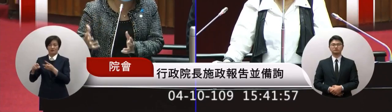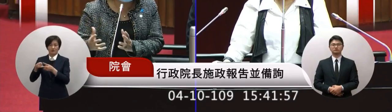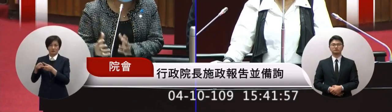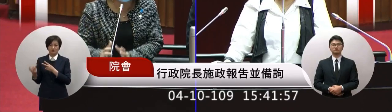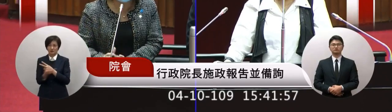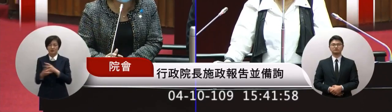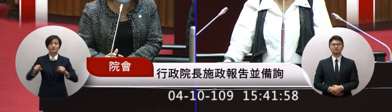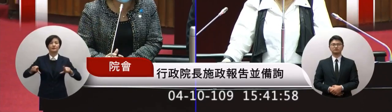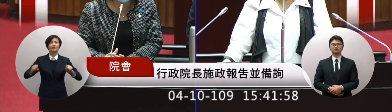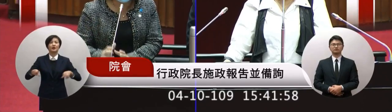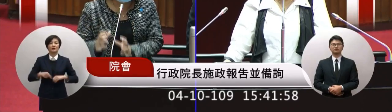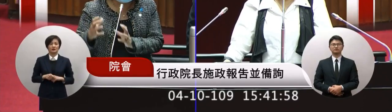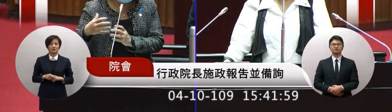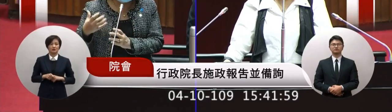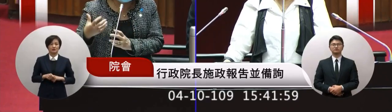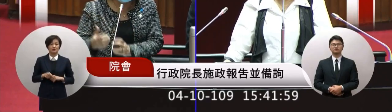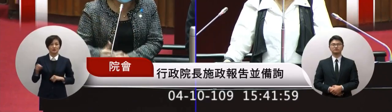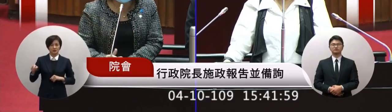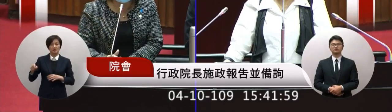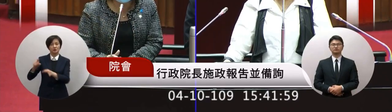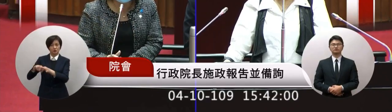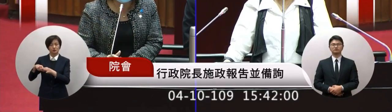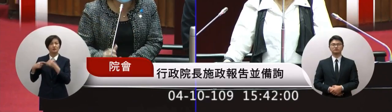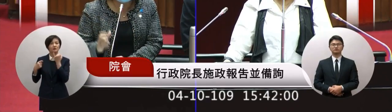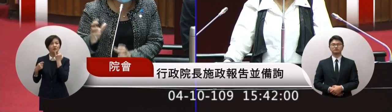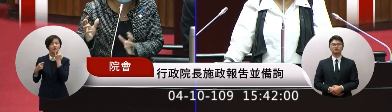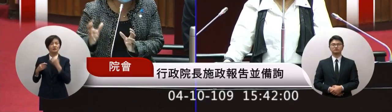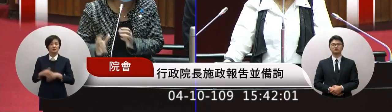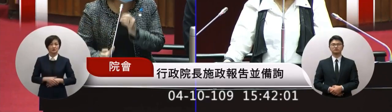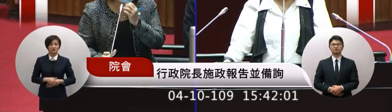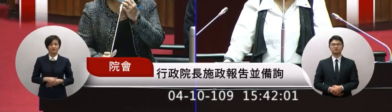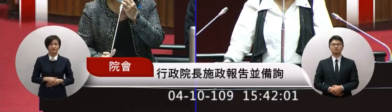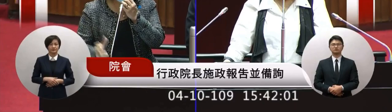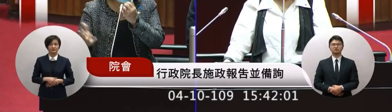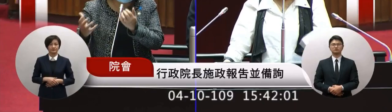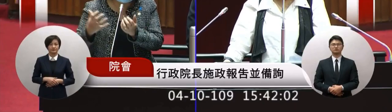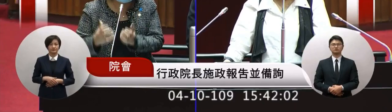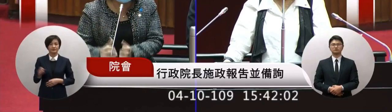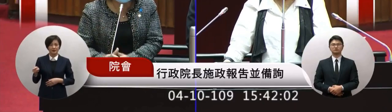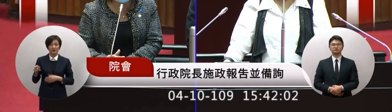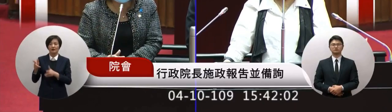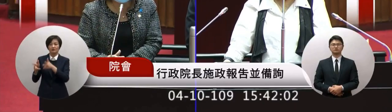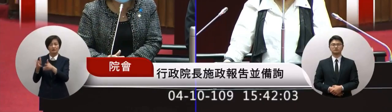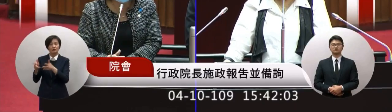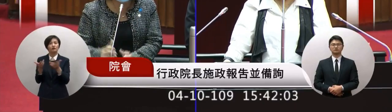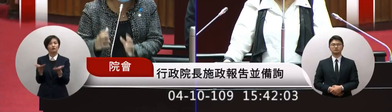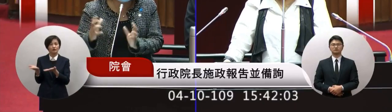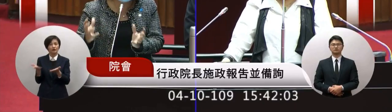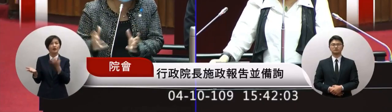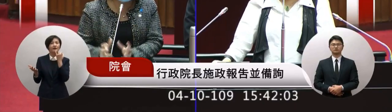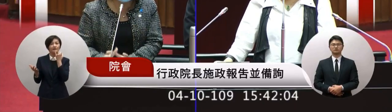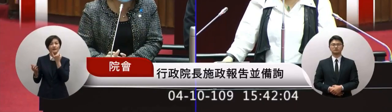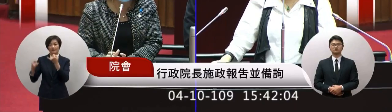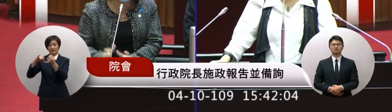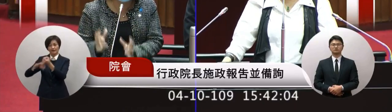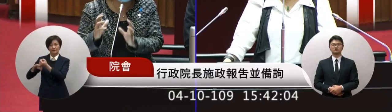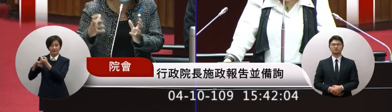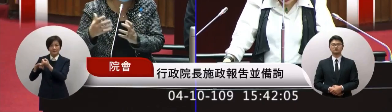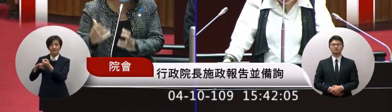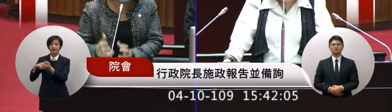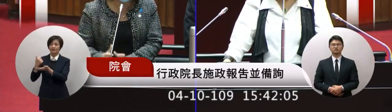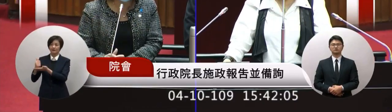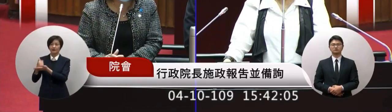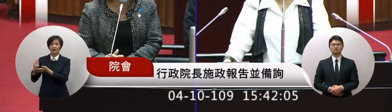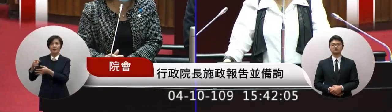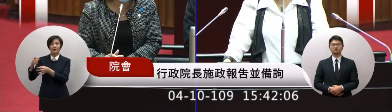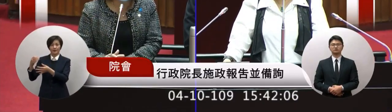是有生产能力，有这个这个产业的那个他有这个订单啊或什么有企业的营运